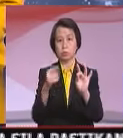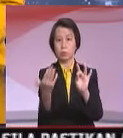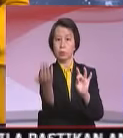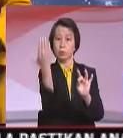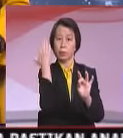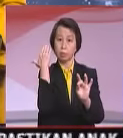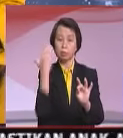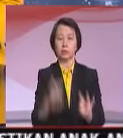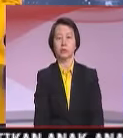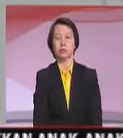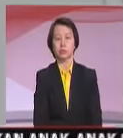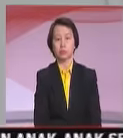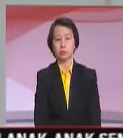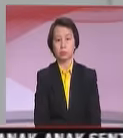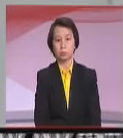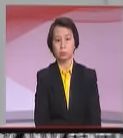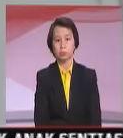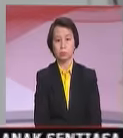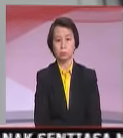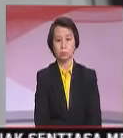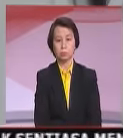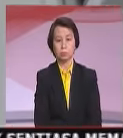tadi.